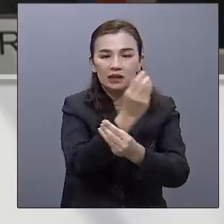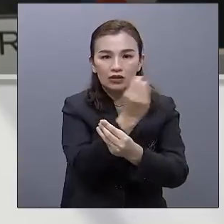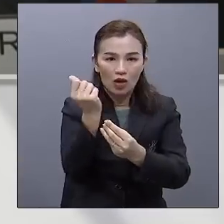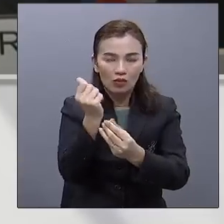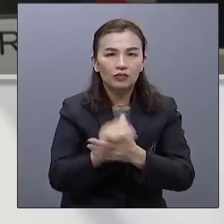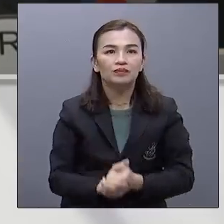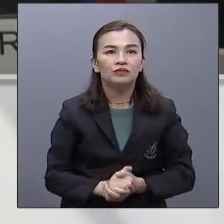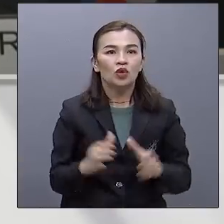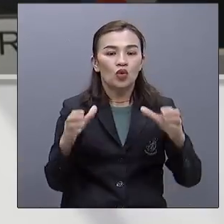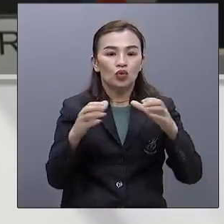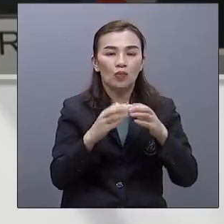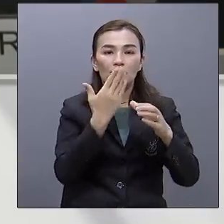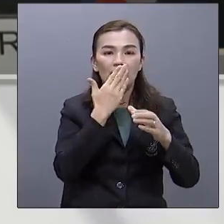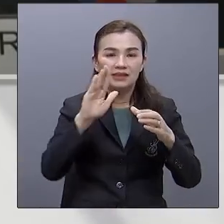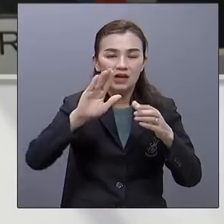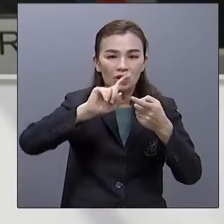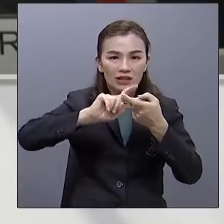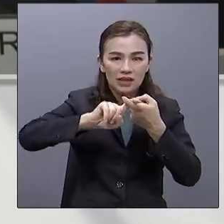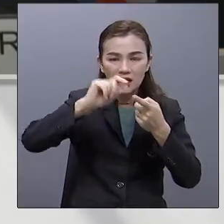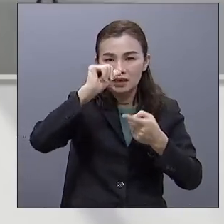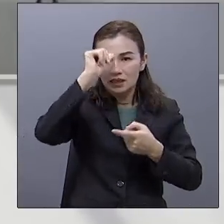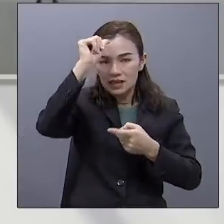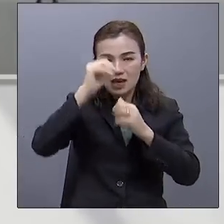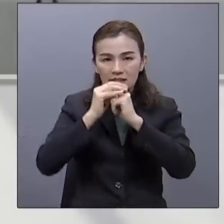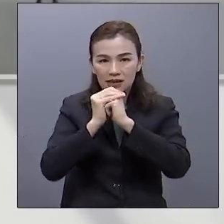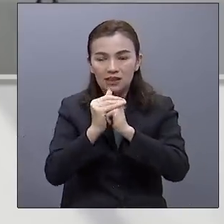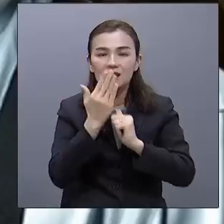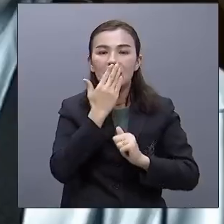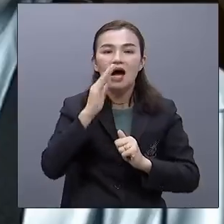เป็นกลุ่มของบราซิลรัสเซียอินเดียจีนและแอฟริกาใต้